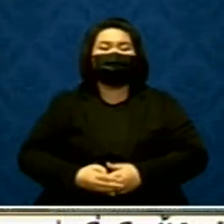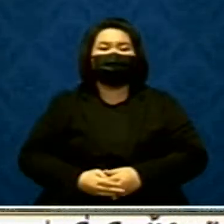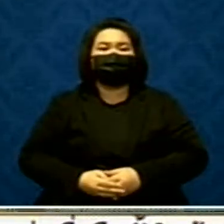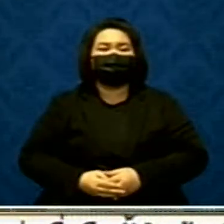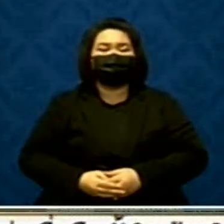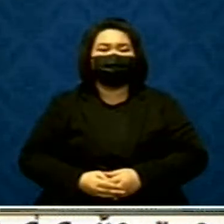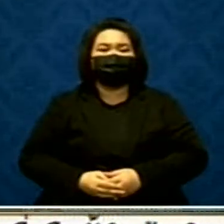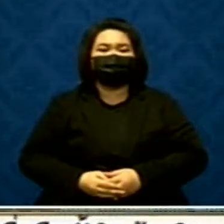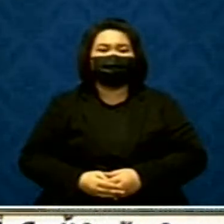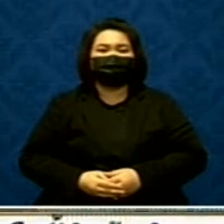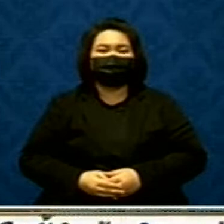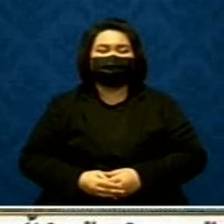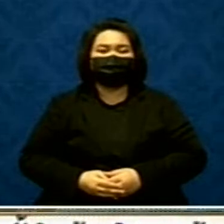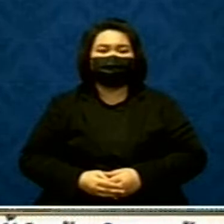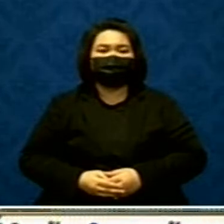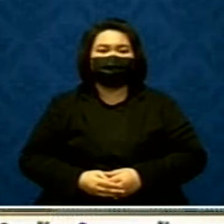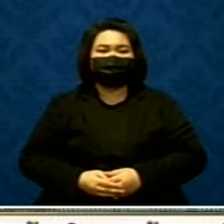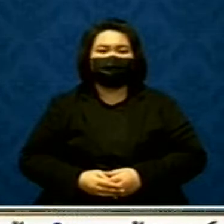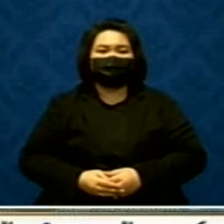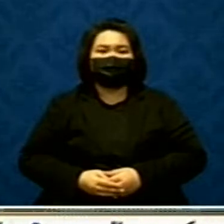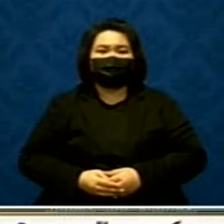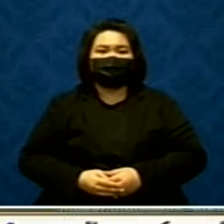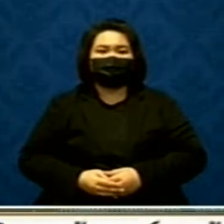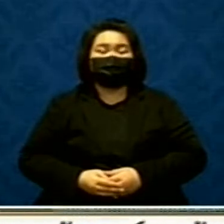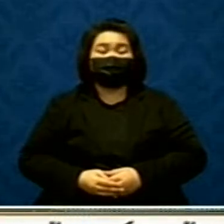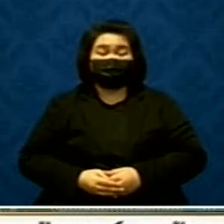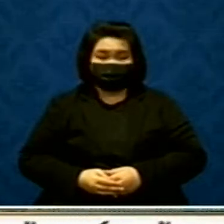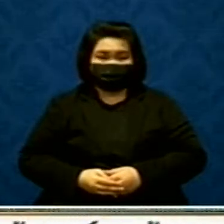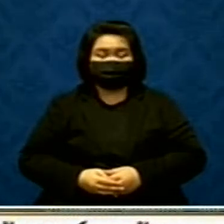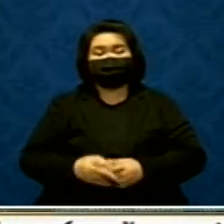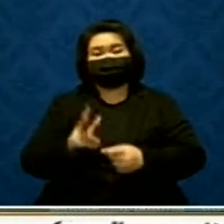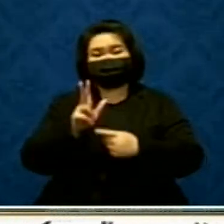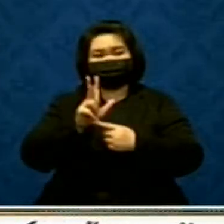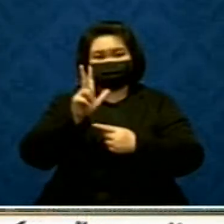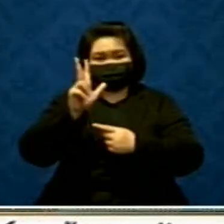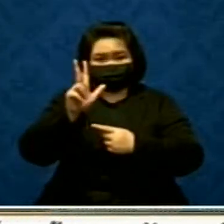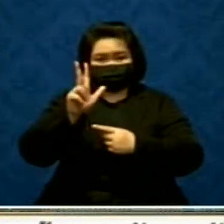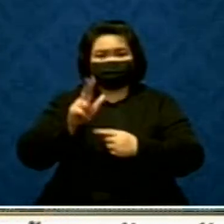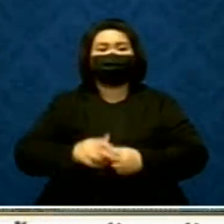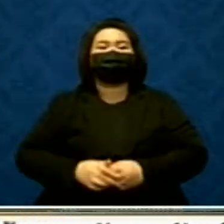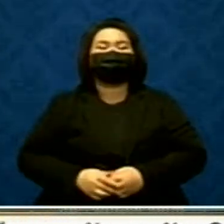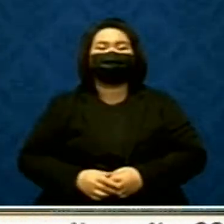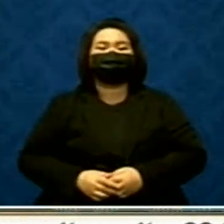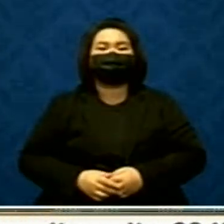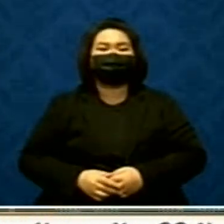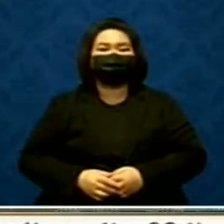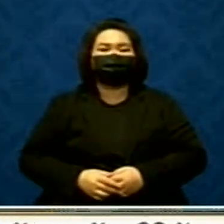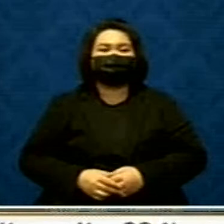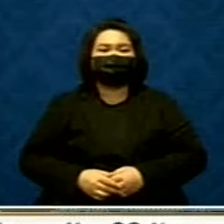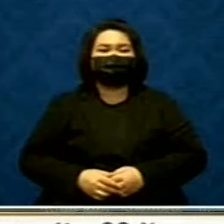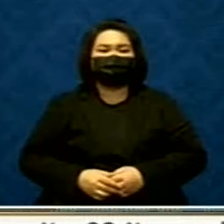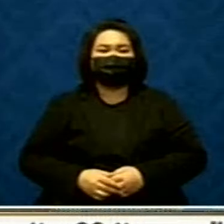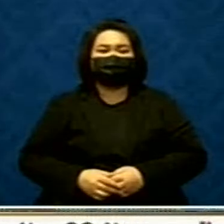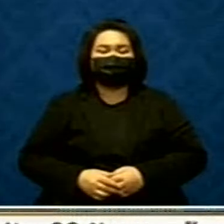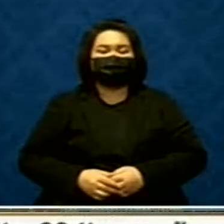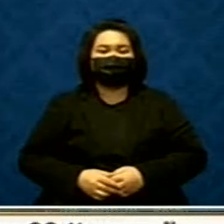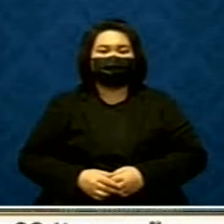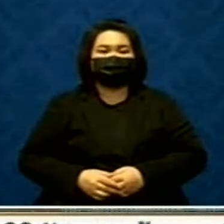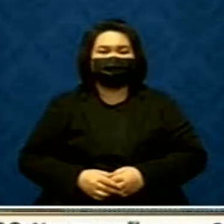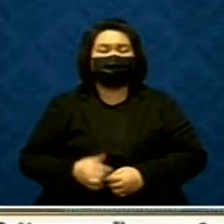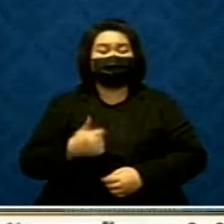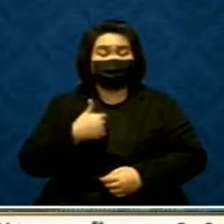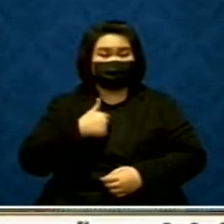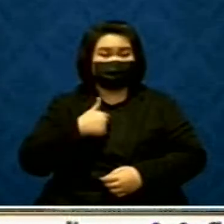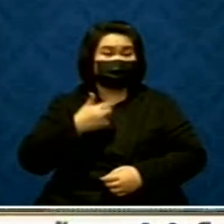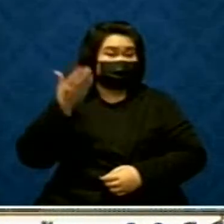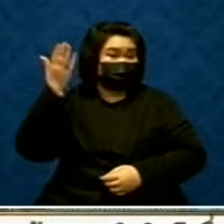ที่แสดงต่อสภาแห่งนี้ส่วนประเด็นที่3นะครับเป็นประเด็นที่ผมได้เคยอภิปร